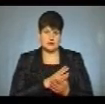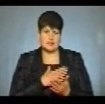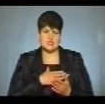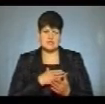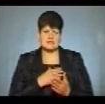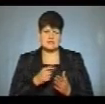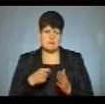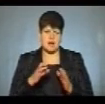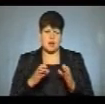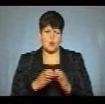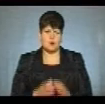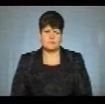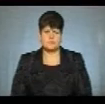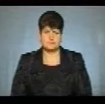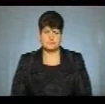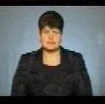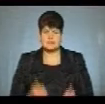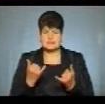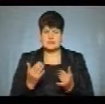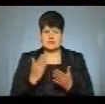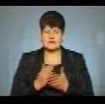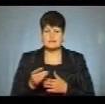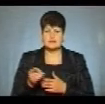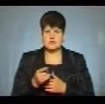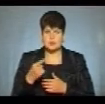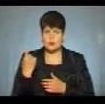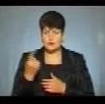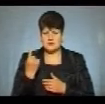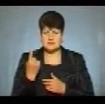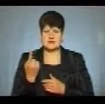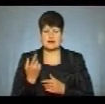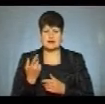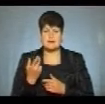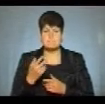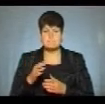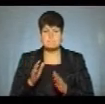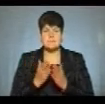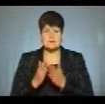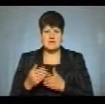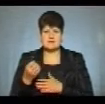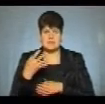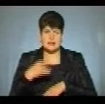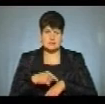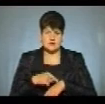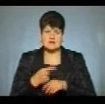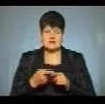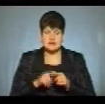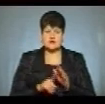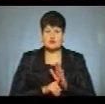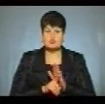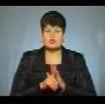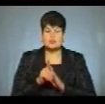група. Ми знаходимося у Тернопільській обласній універсальній науковій бібліотеці. 15-та година. У ці хвилини